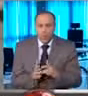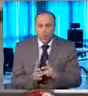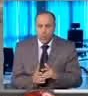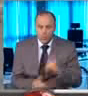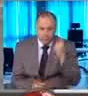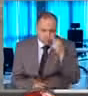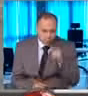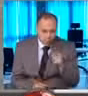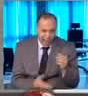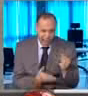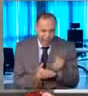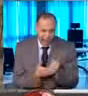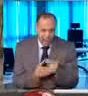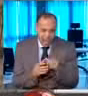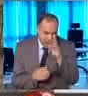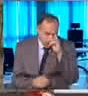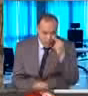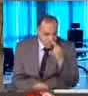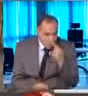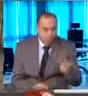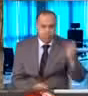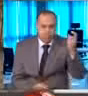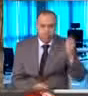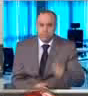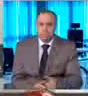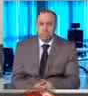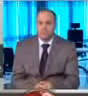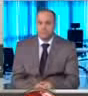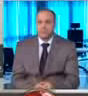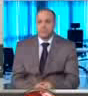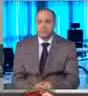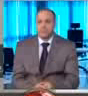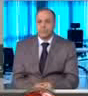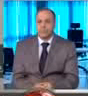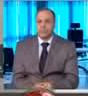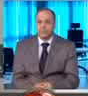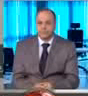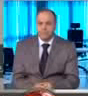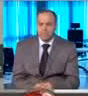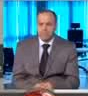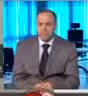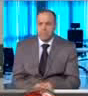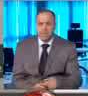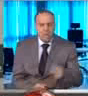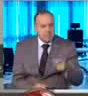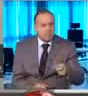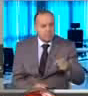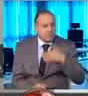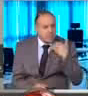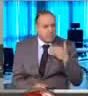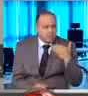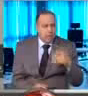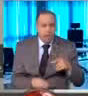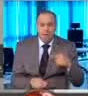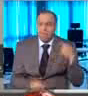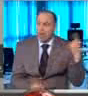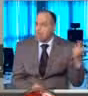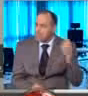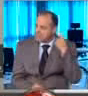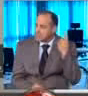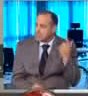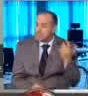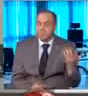يشتبه في تعاونه مع القوات العراقية. قتل فقط، قتل قتل قتل، خوفوا العالم